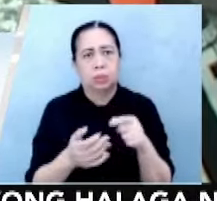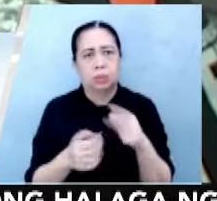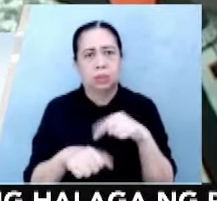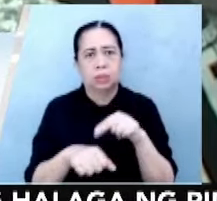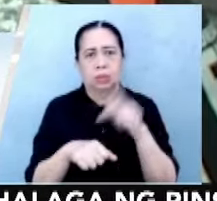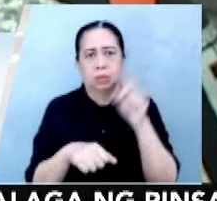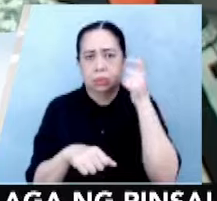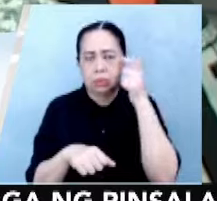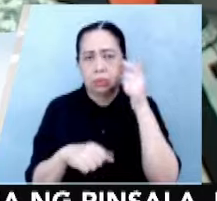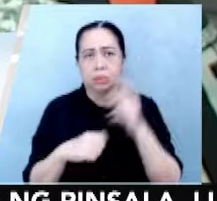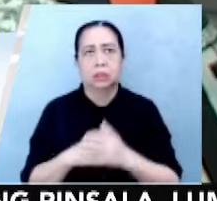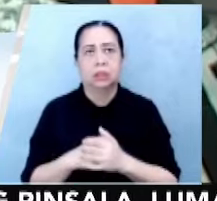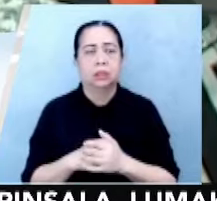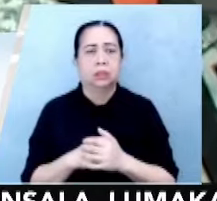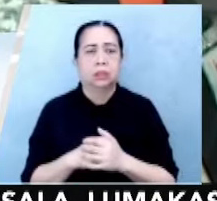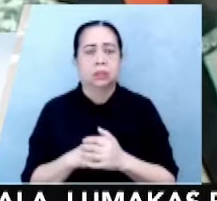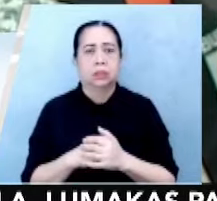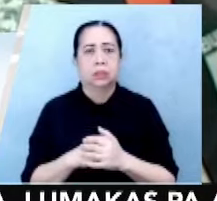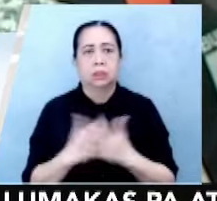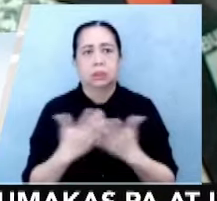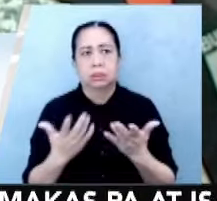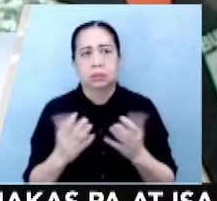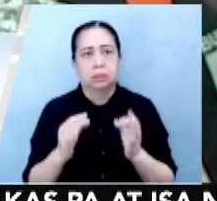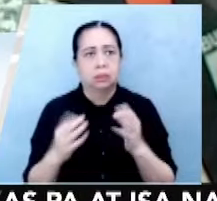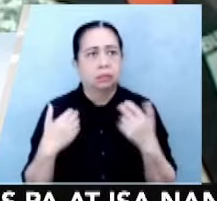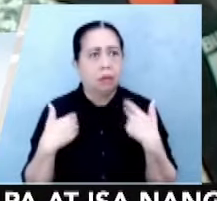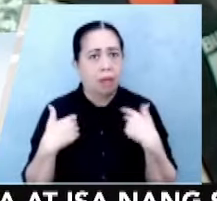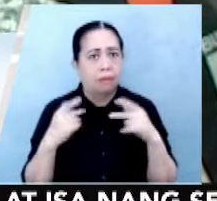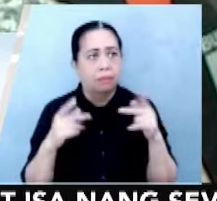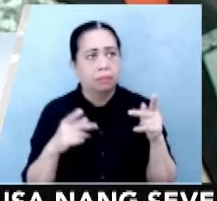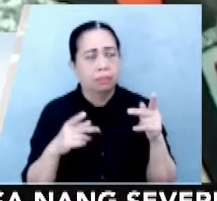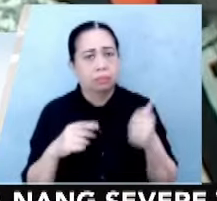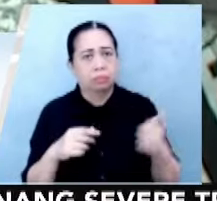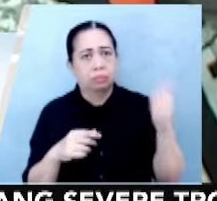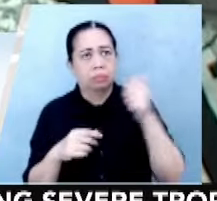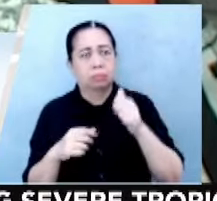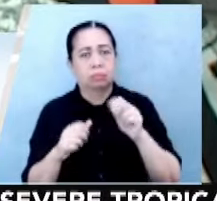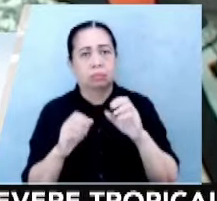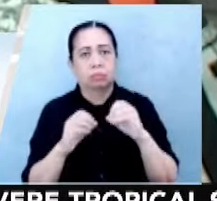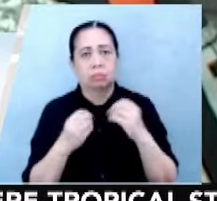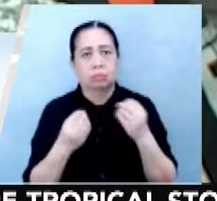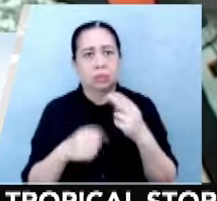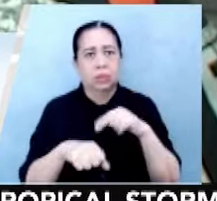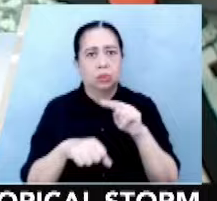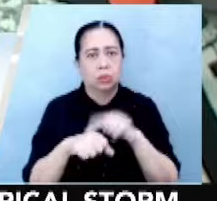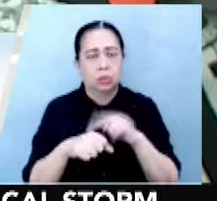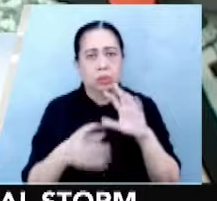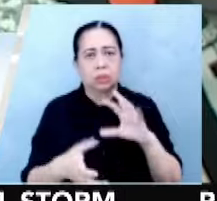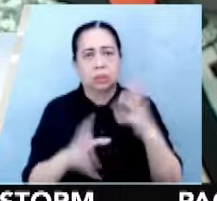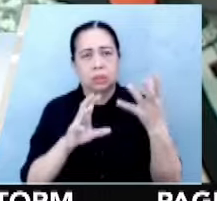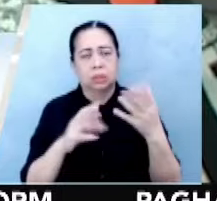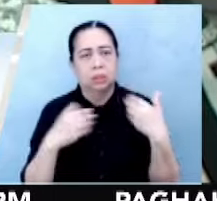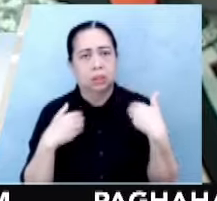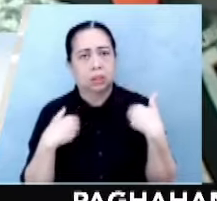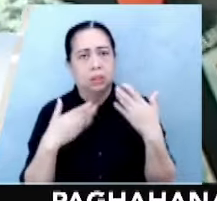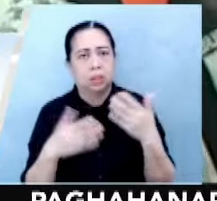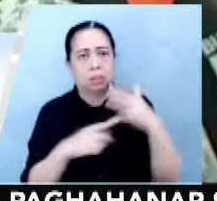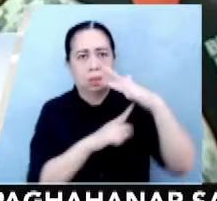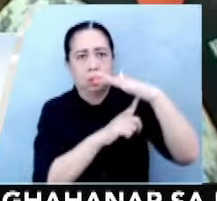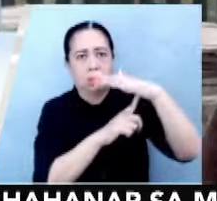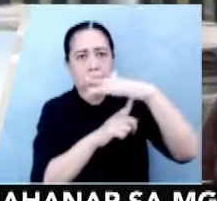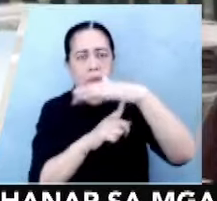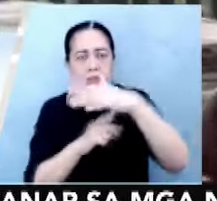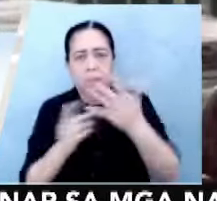na mayroon man sila dyan yung the national disaster, meron naman silang chopper na pwedeng